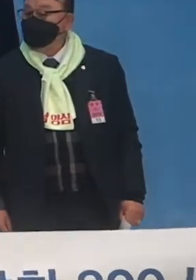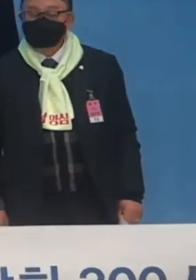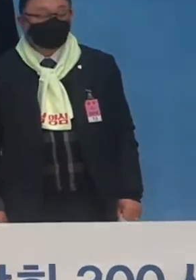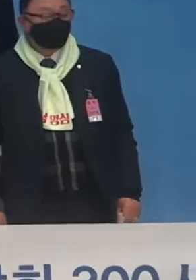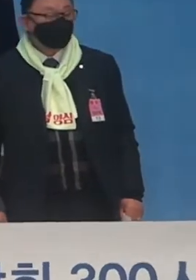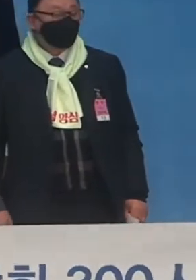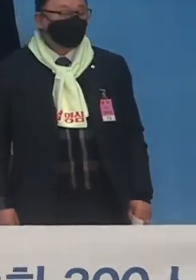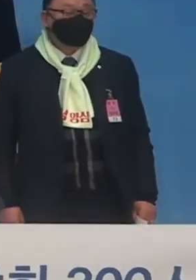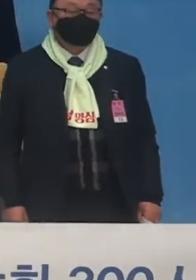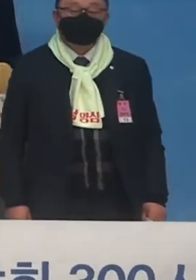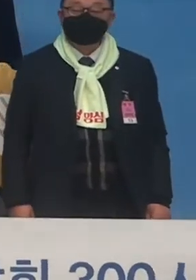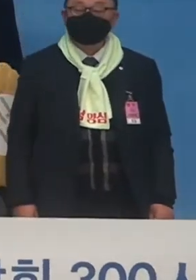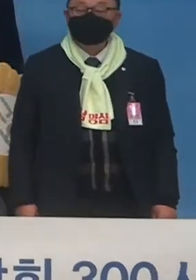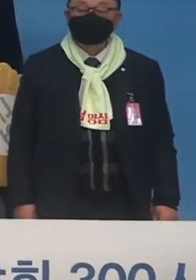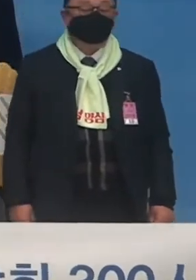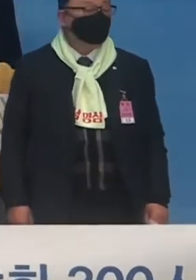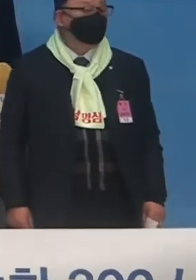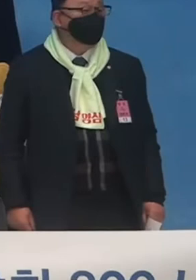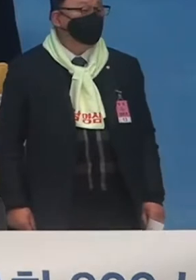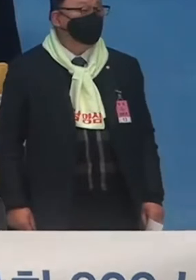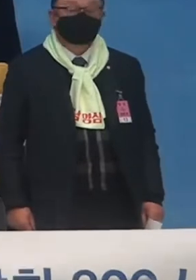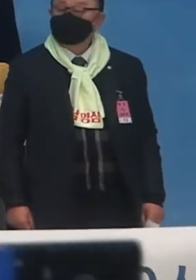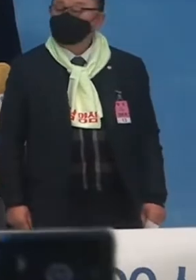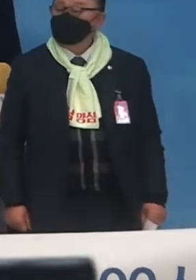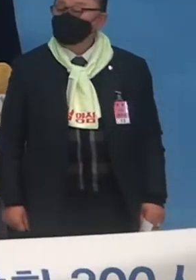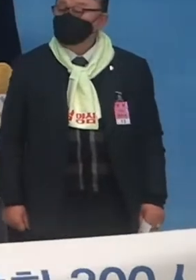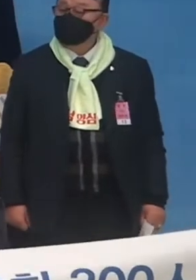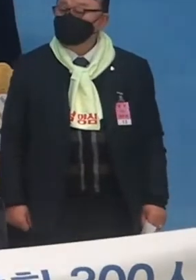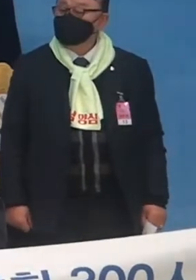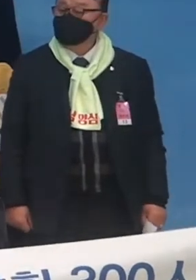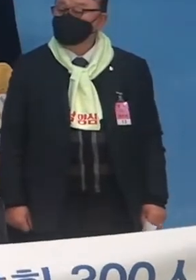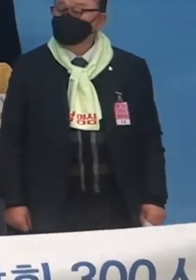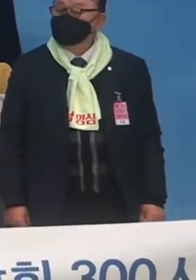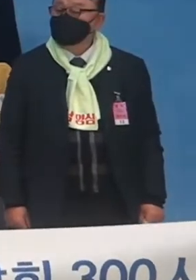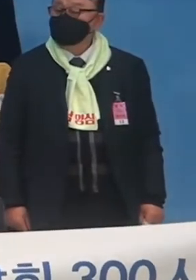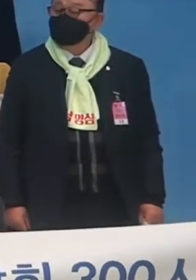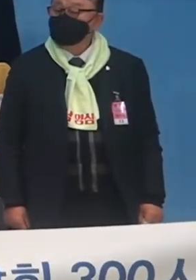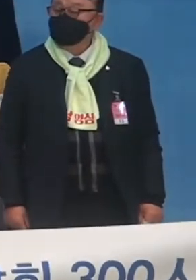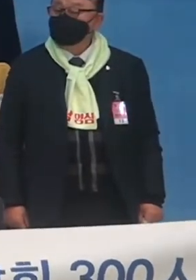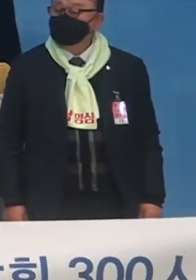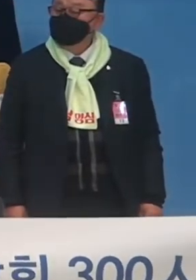보겠습니다. 마스크 쓰시고 하셔야 됩니다. 쓰셔야 된다고 저도?